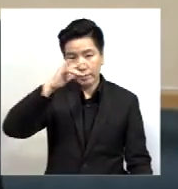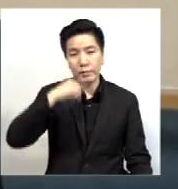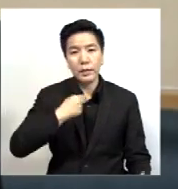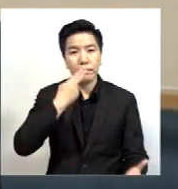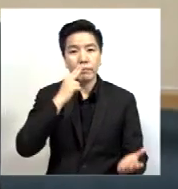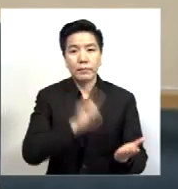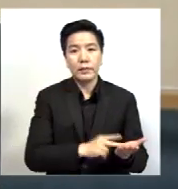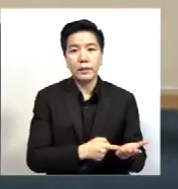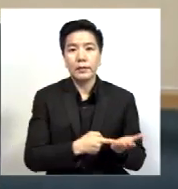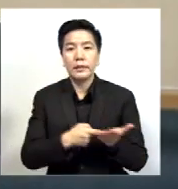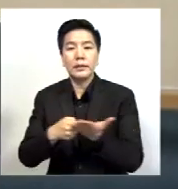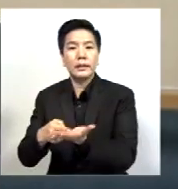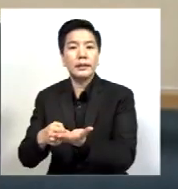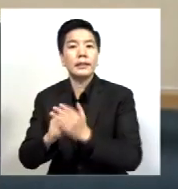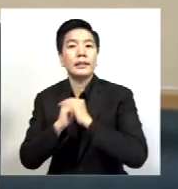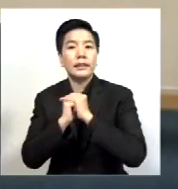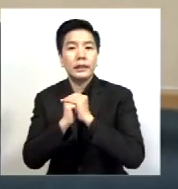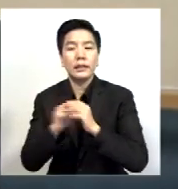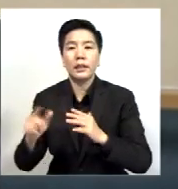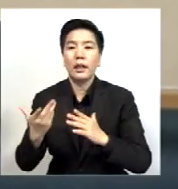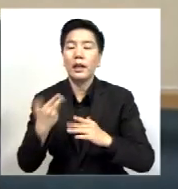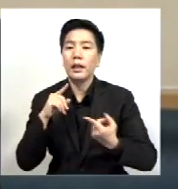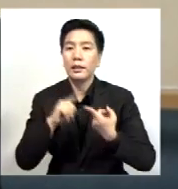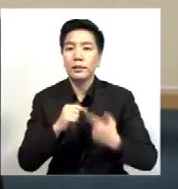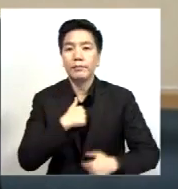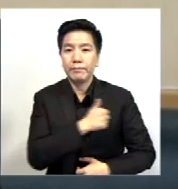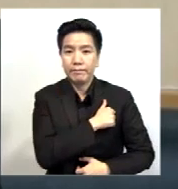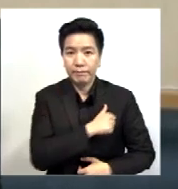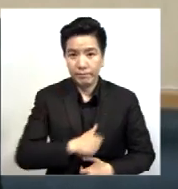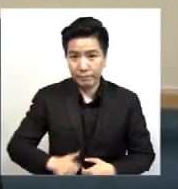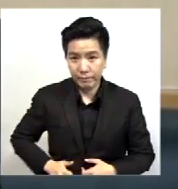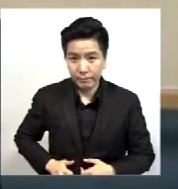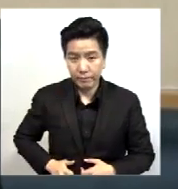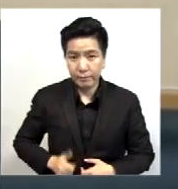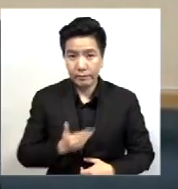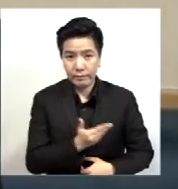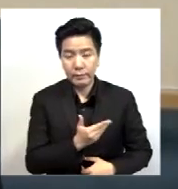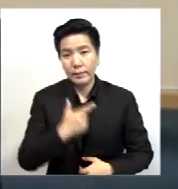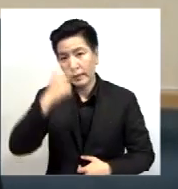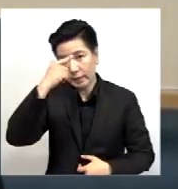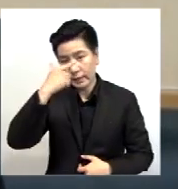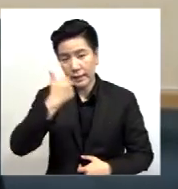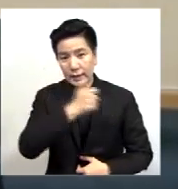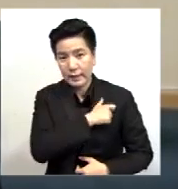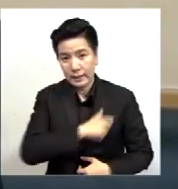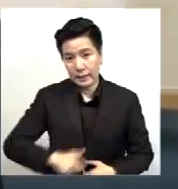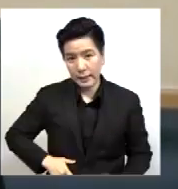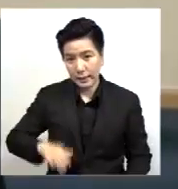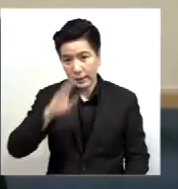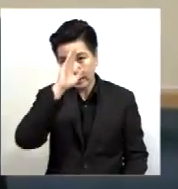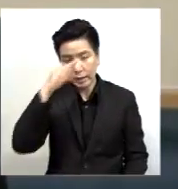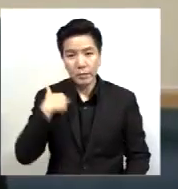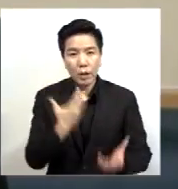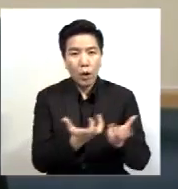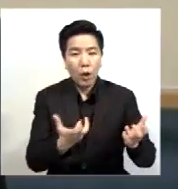อประธานาธิบดีสีจิ้งผิงพระองค์ท่านและพระบาทสมเด็จทางพระราชนีเนี่ยก็ได้พระราชทานวิชภัณฑ์ให้แ